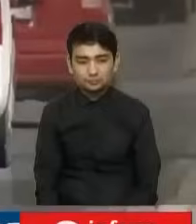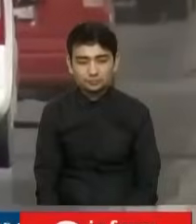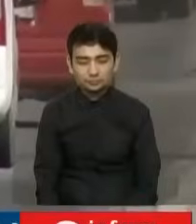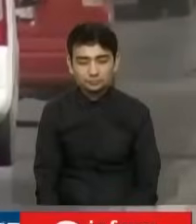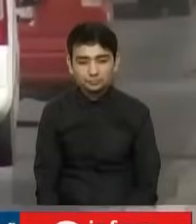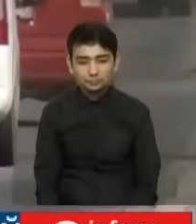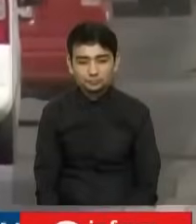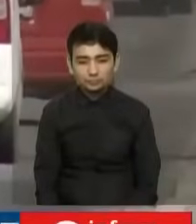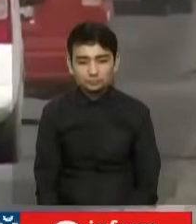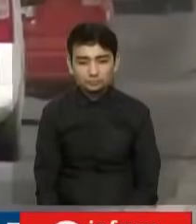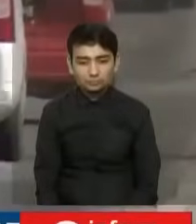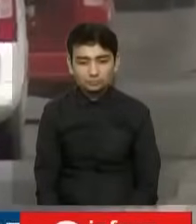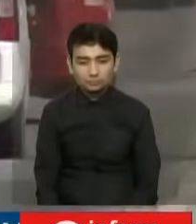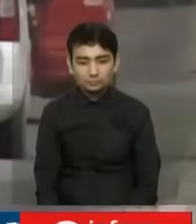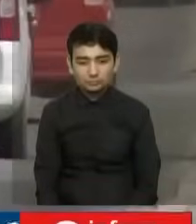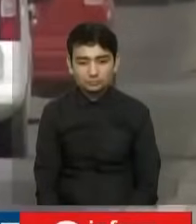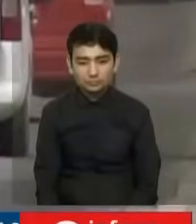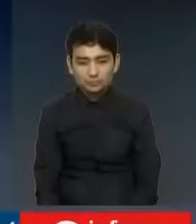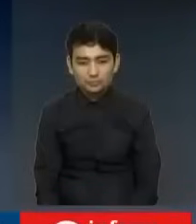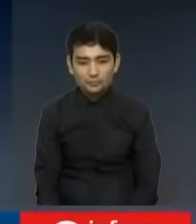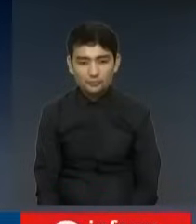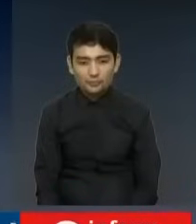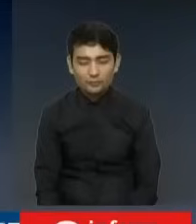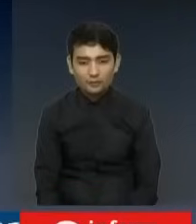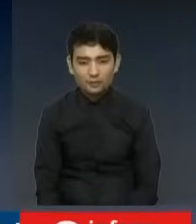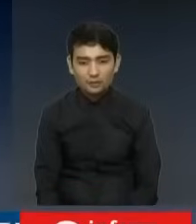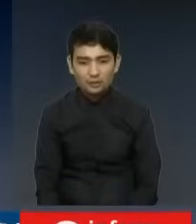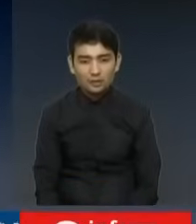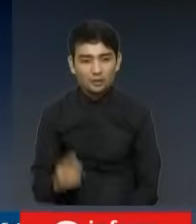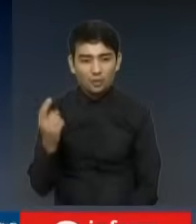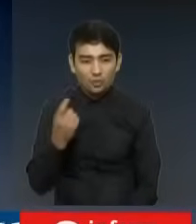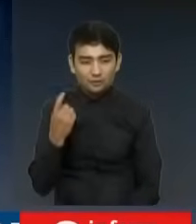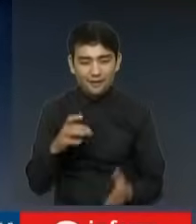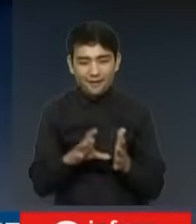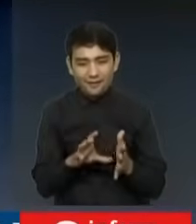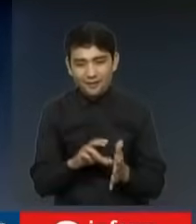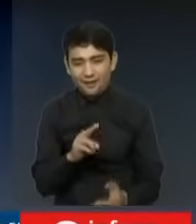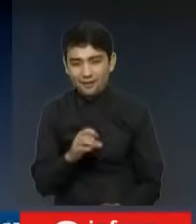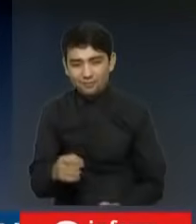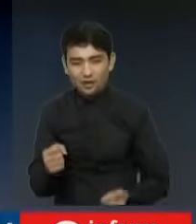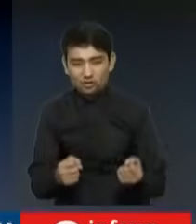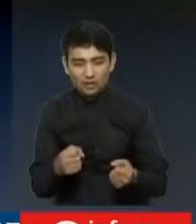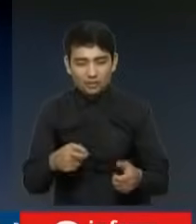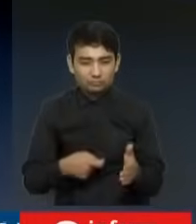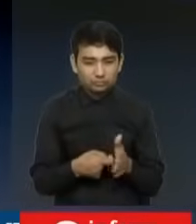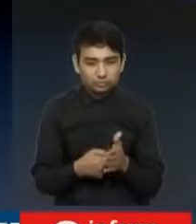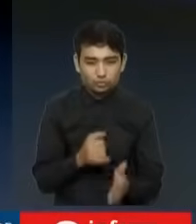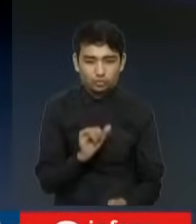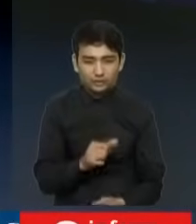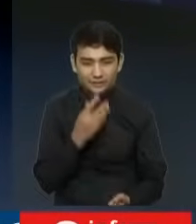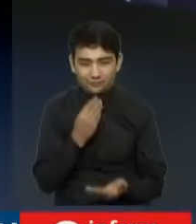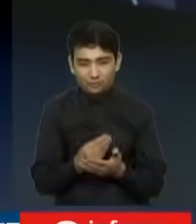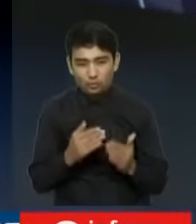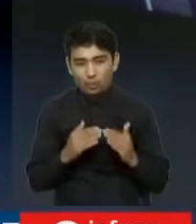Нина Шапо, Жанибек Акимжан, Информбюро. Владельцев электрокаров, заряжающих авто у себя дома, может